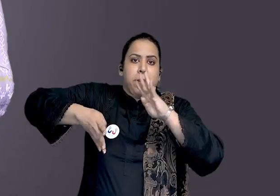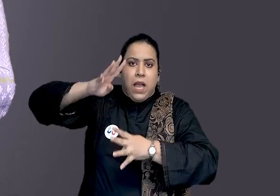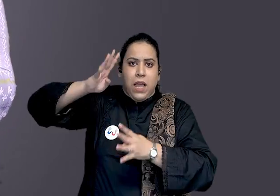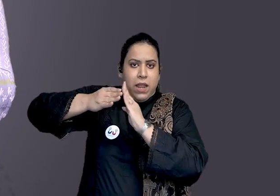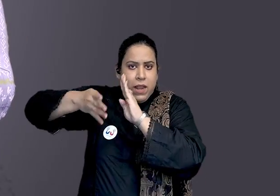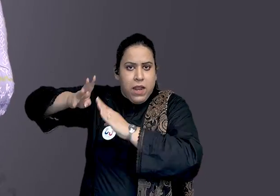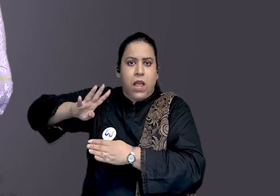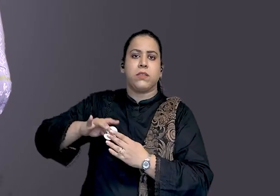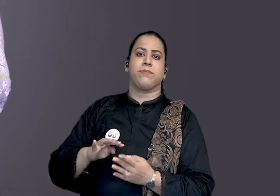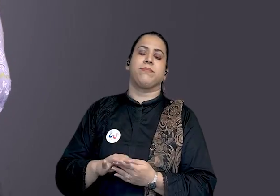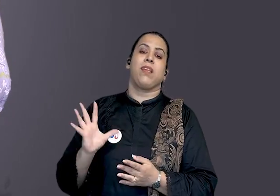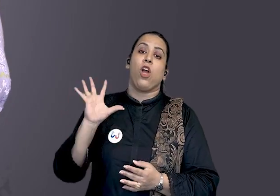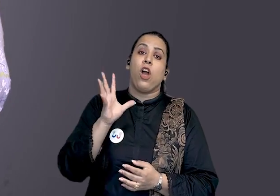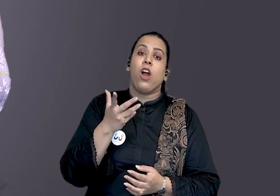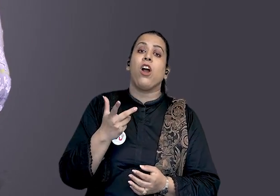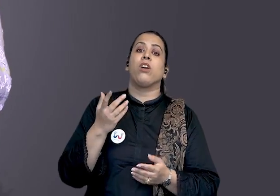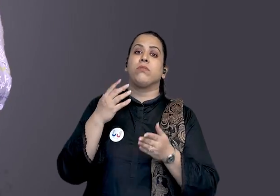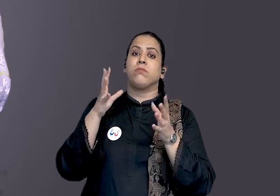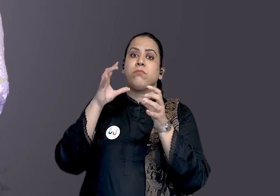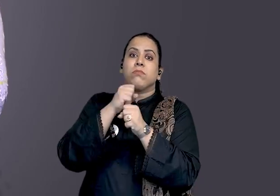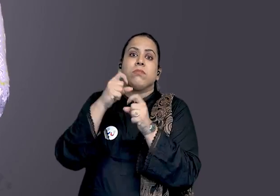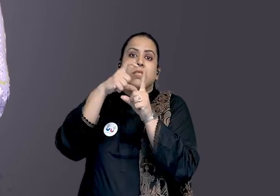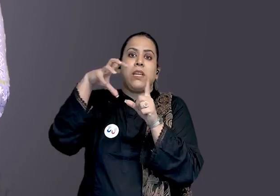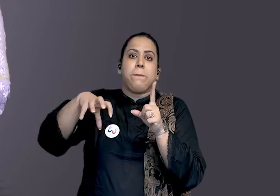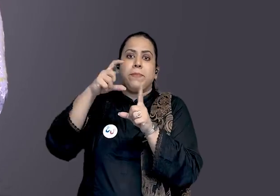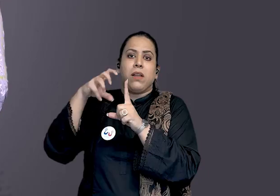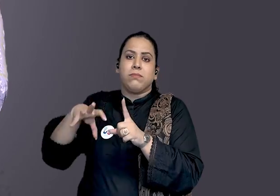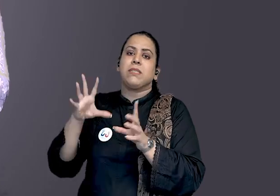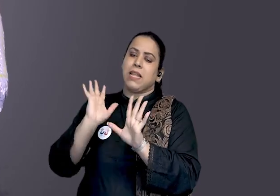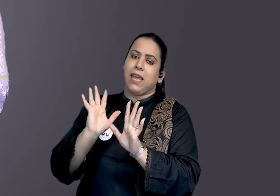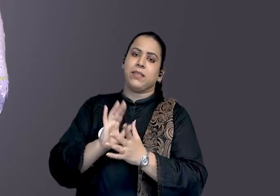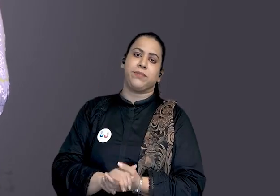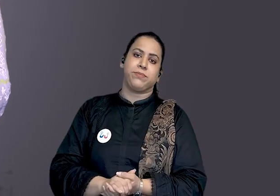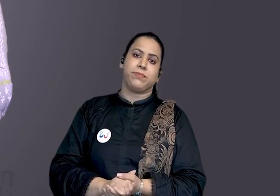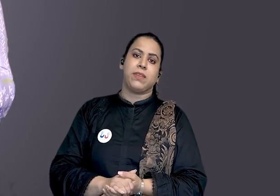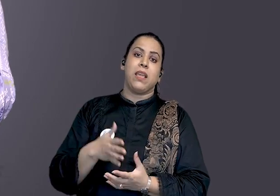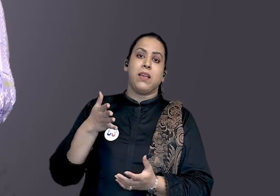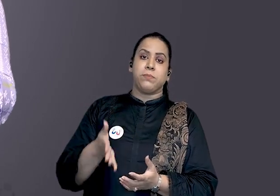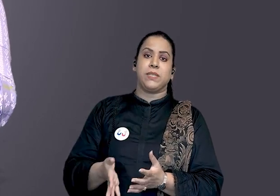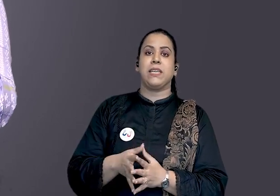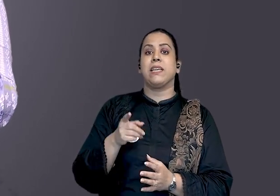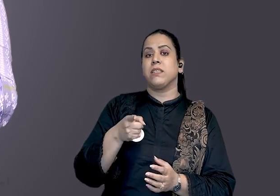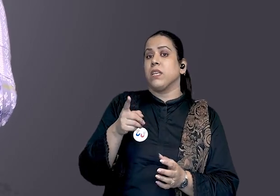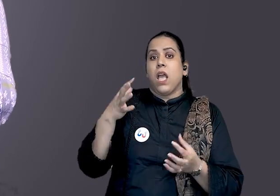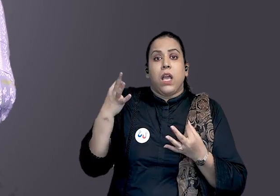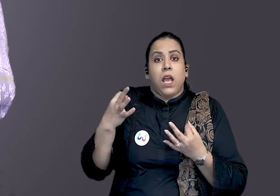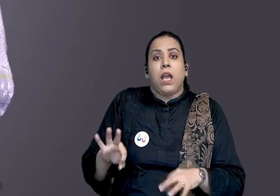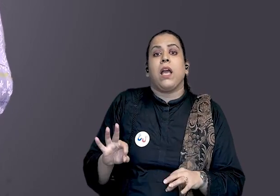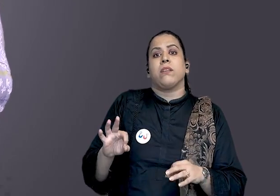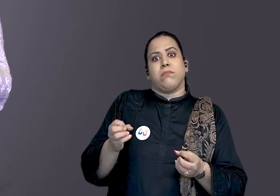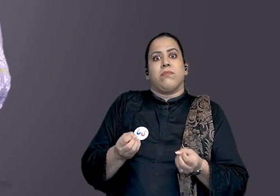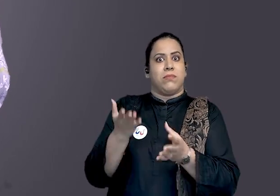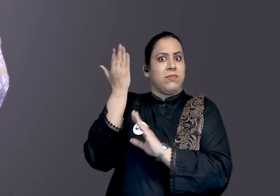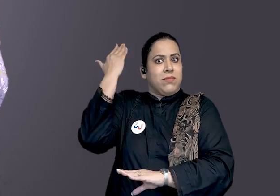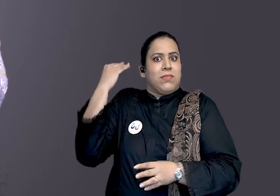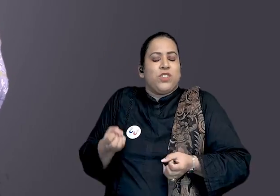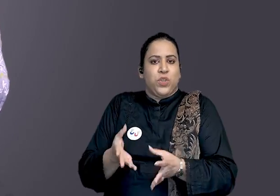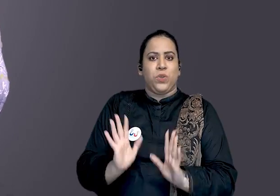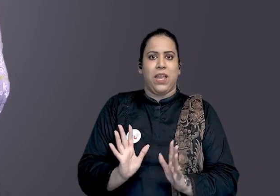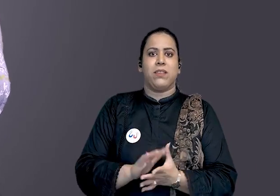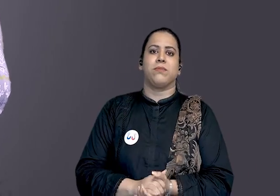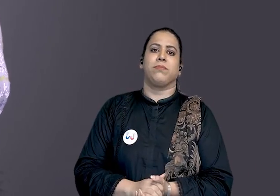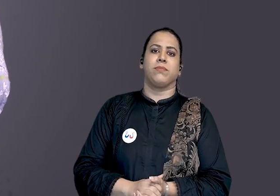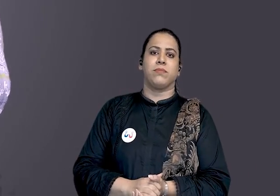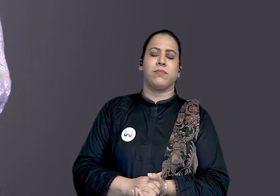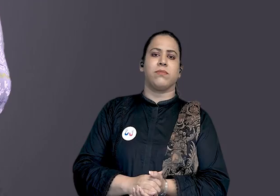تو نقطۂ آغاز تھا. اس نقطۂ آغاز کی کہ کسی نے پروپوزل دی، وہ پروپوزل جو تھی